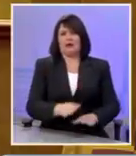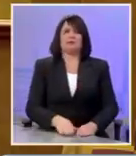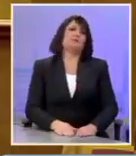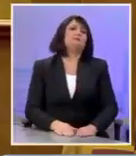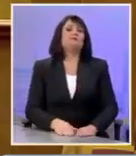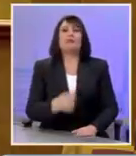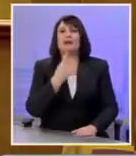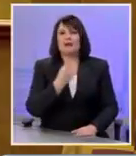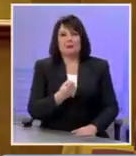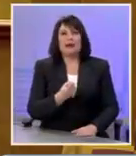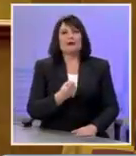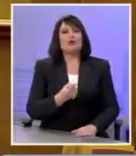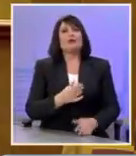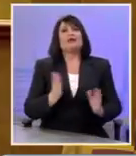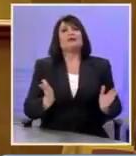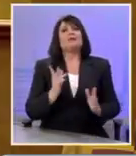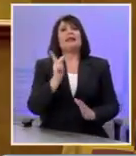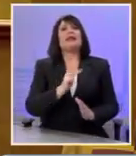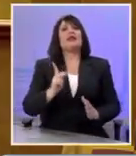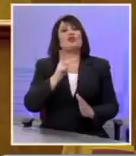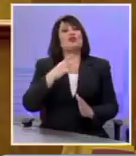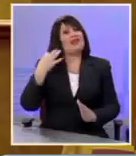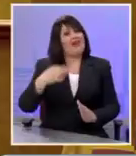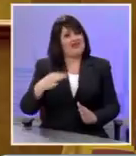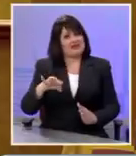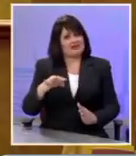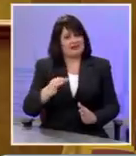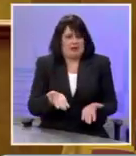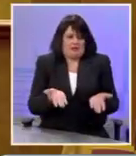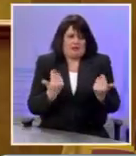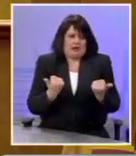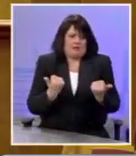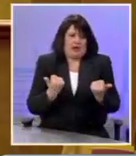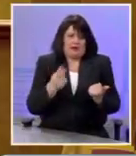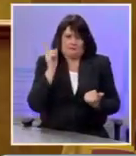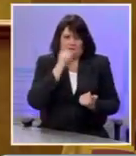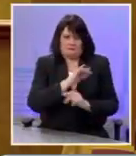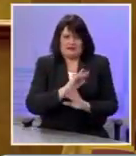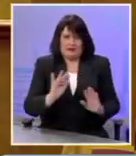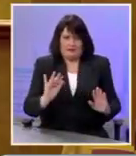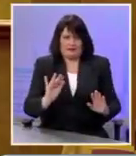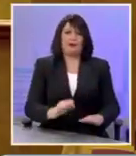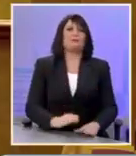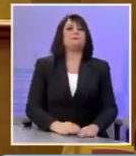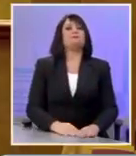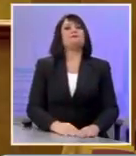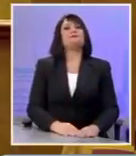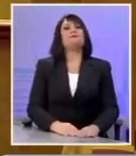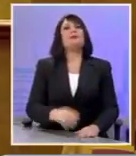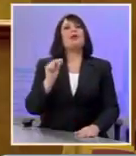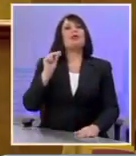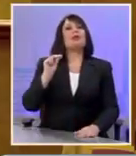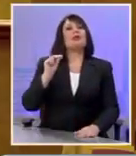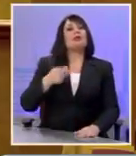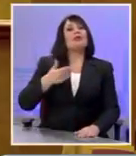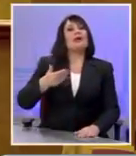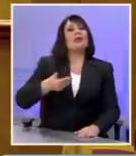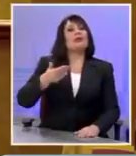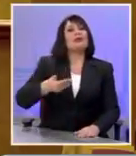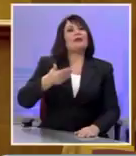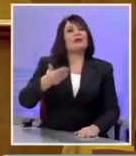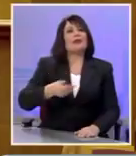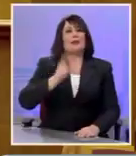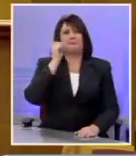μύθο της δήθεν κοινωνικής ευαισθησίας. Αποδεικνύει ότι οι υποσχέσεις ήταν